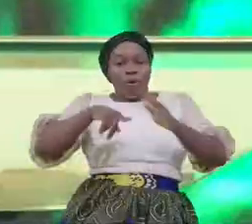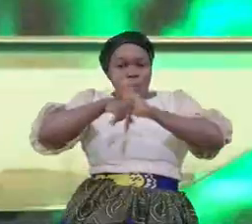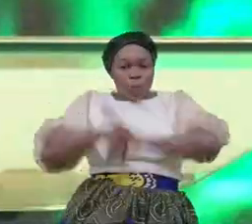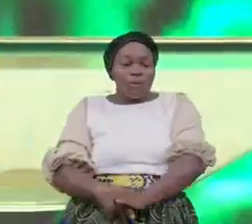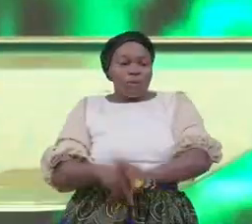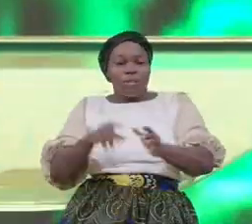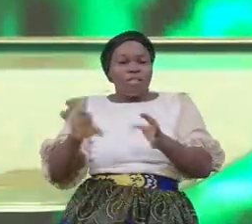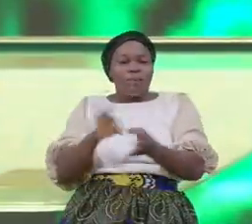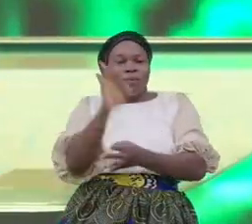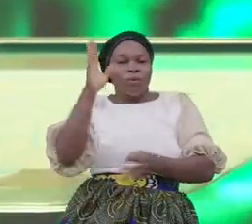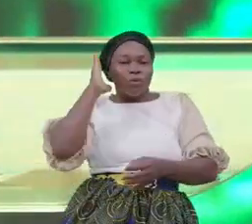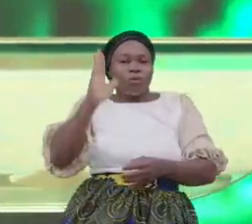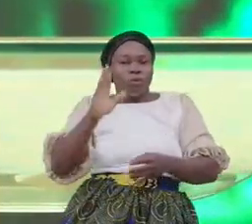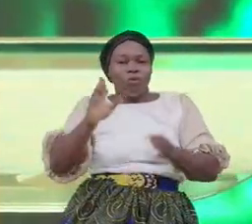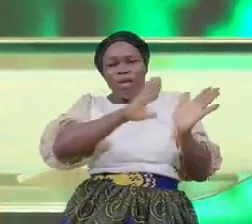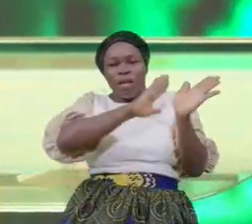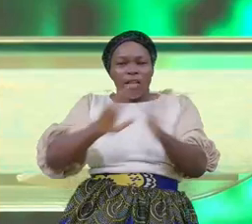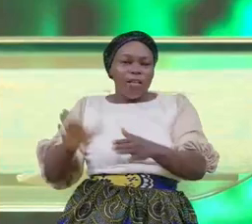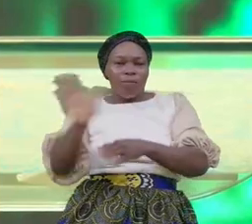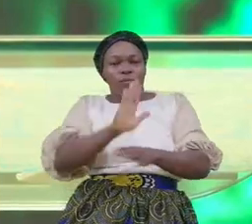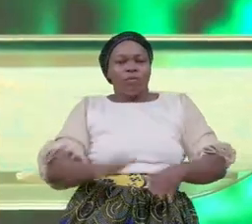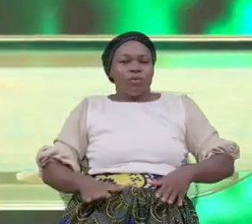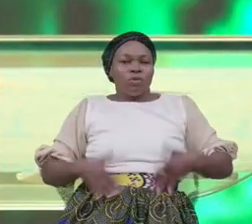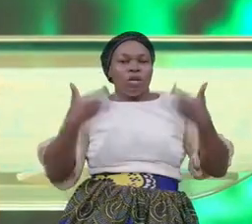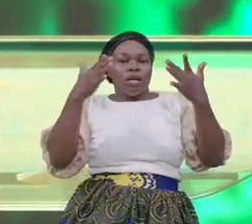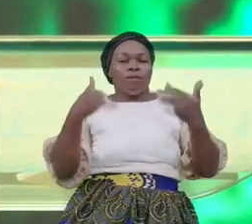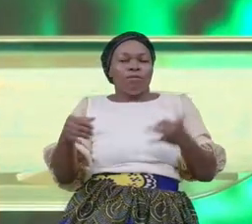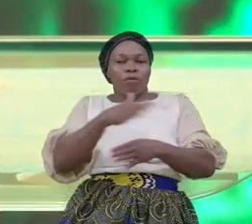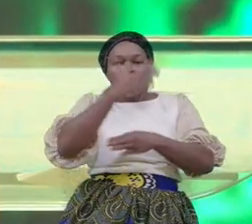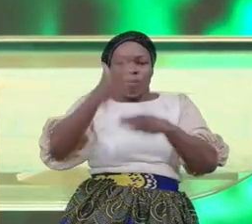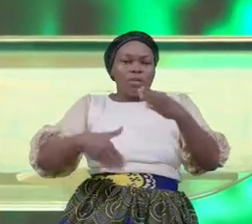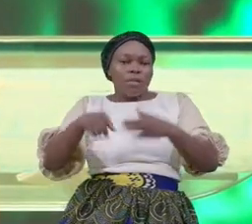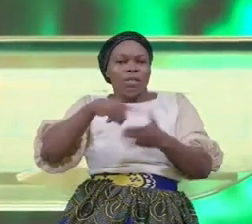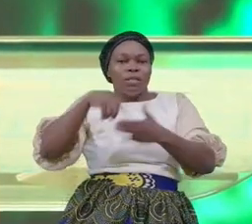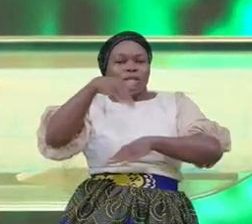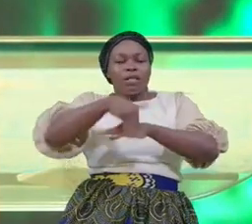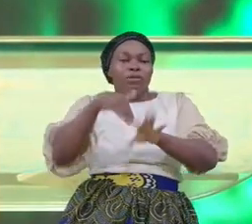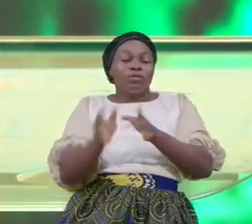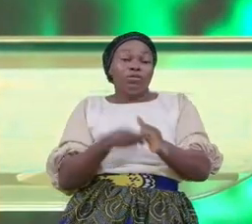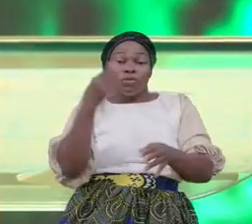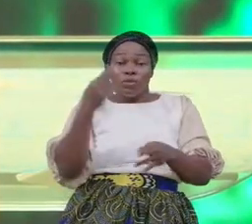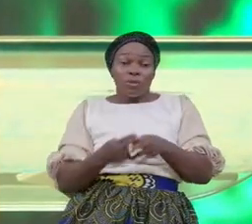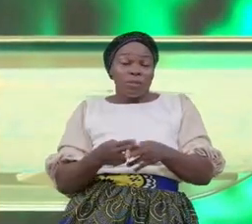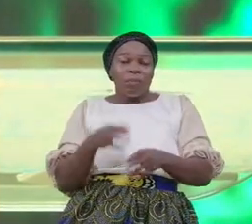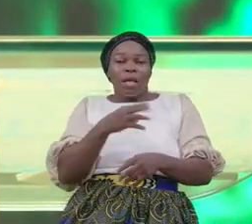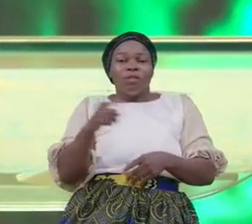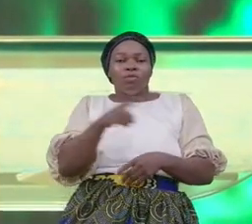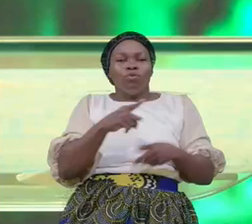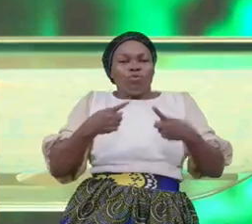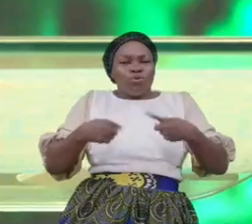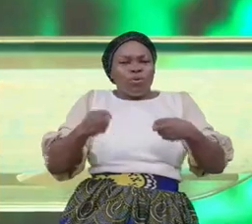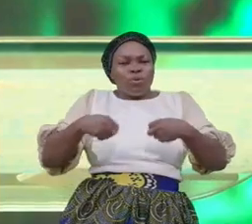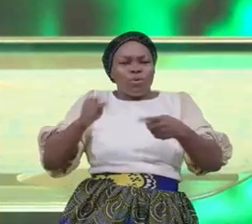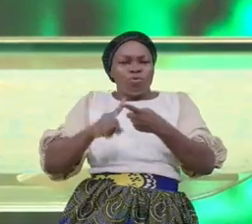qui te tourmente va t'abandonner ce soir. Le problème là, que tu essaies de vaincre, et puis tu dis que ce